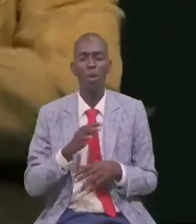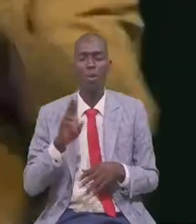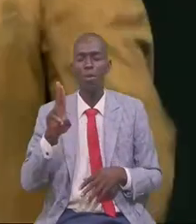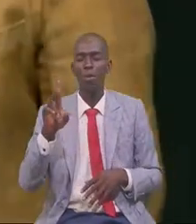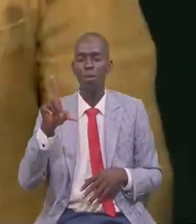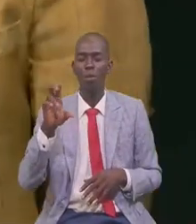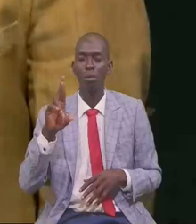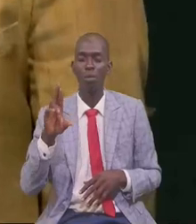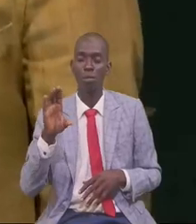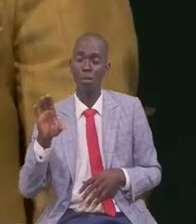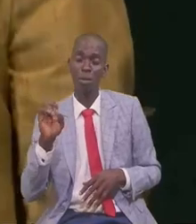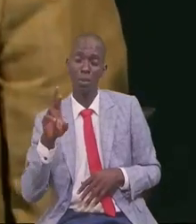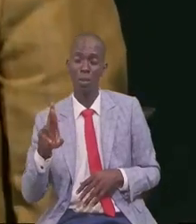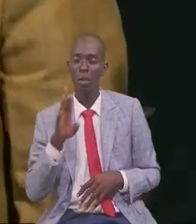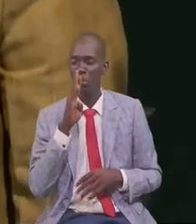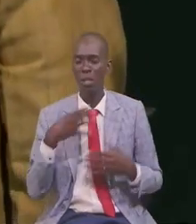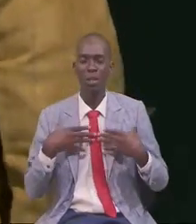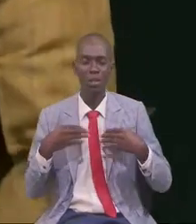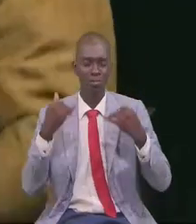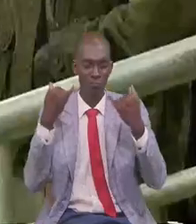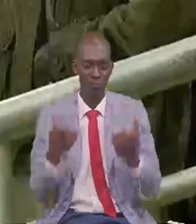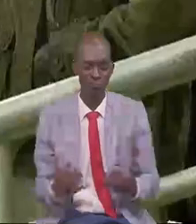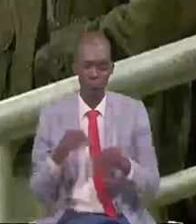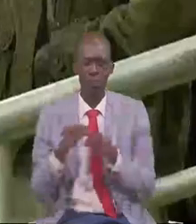guéri maintenant au nom de Jésus.